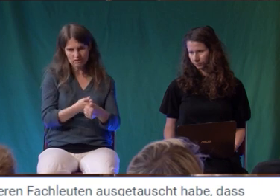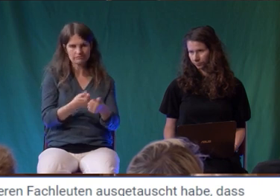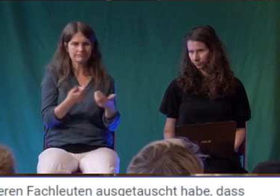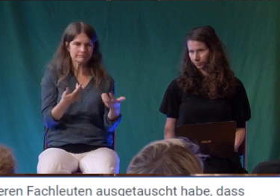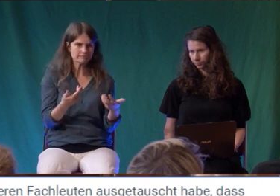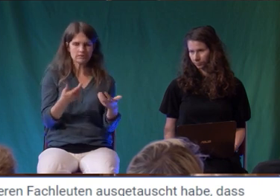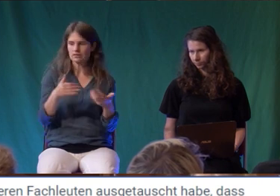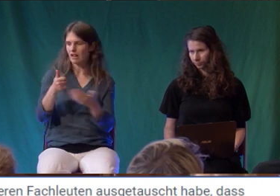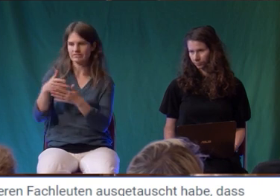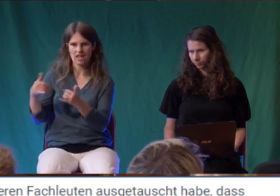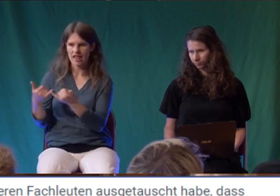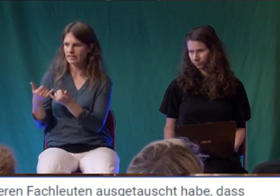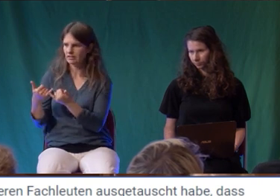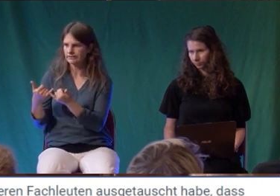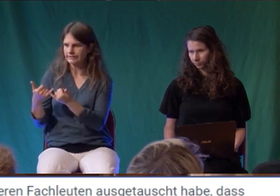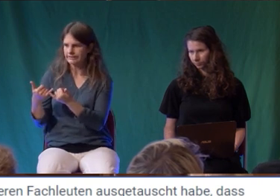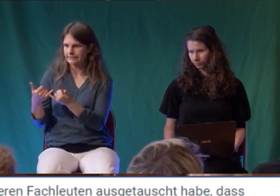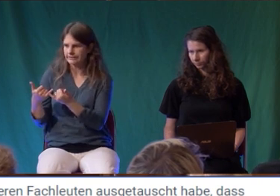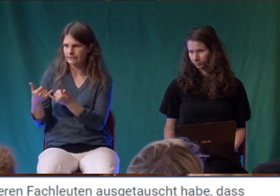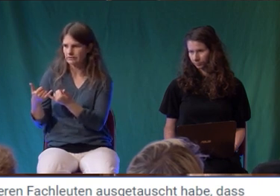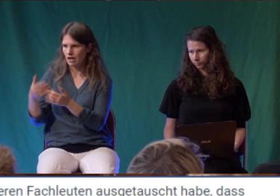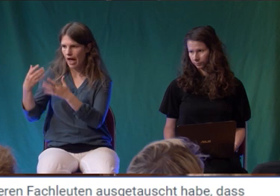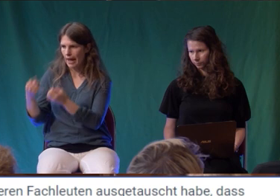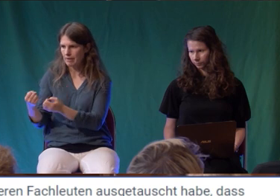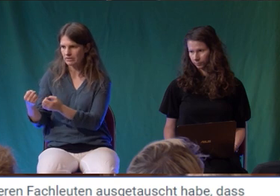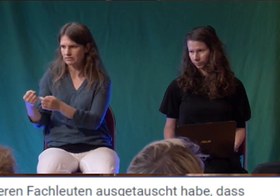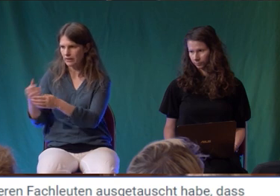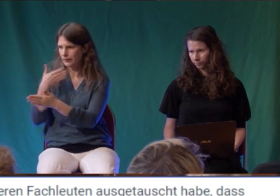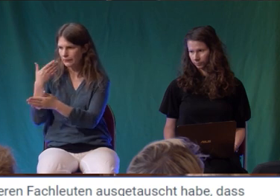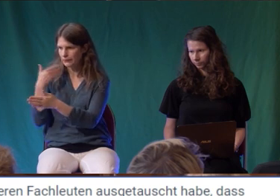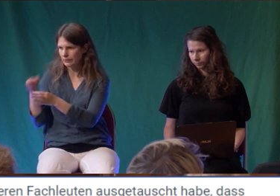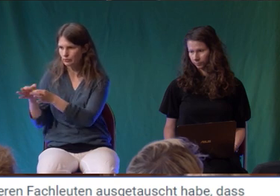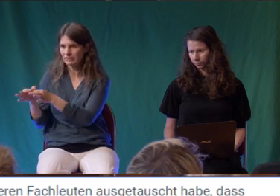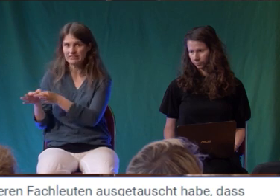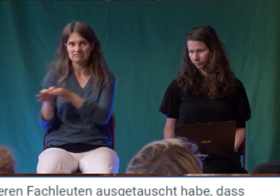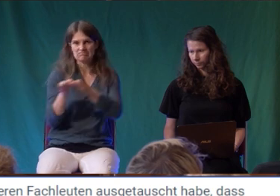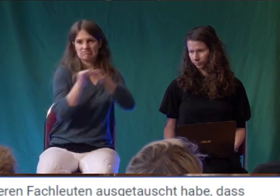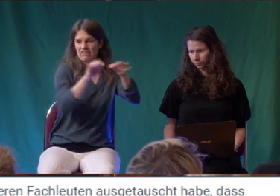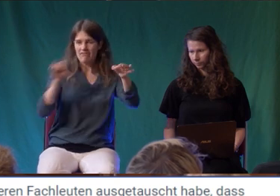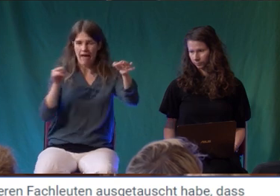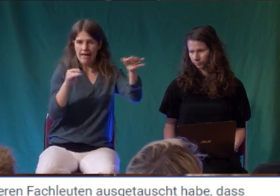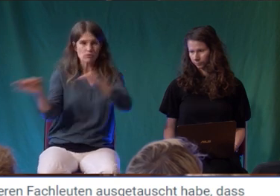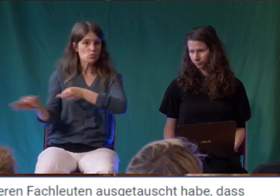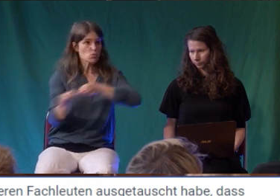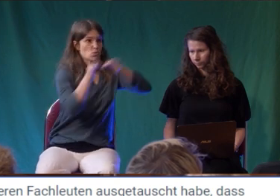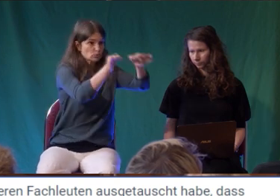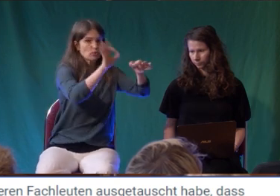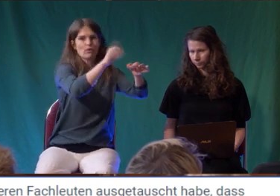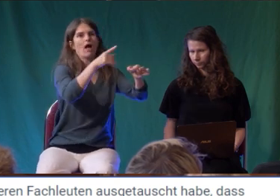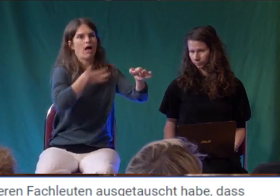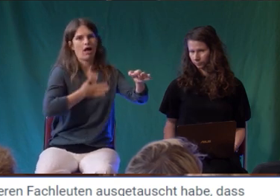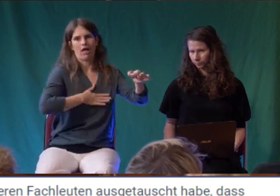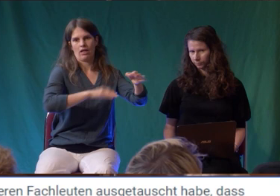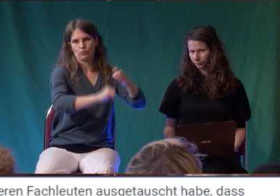teilweise ganz weit wegziehen müssen von ihrem Heimatort um die passende Unterstützung zu bekommen und es kommt auch